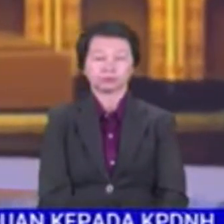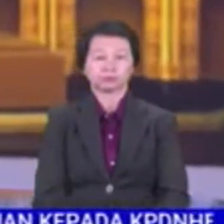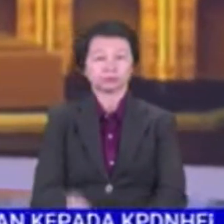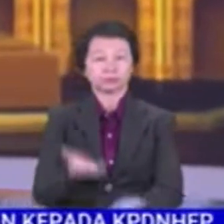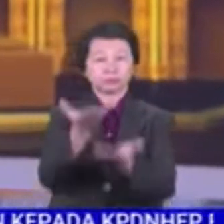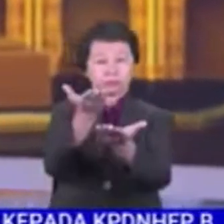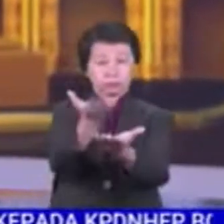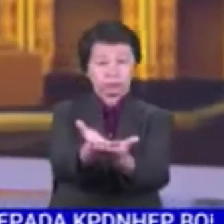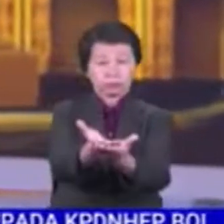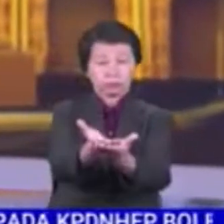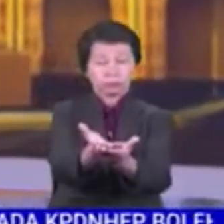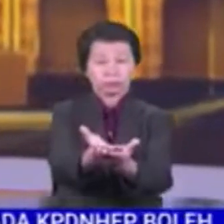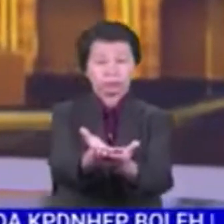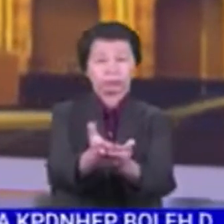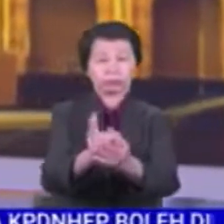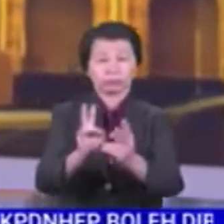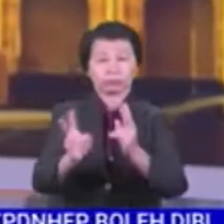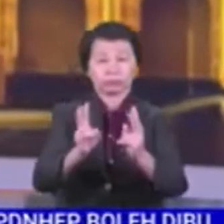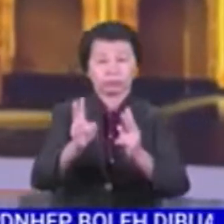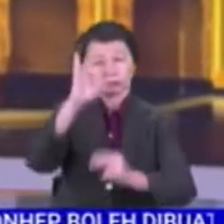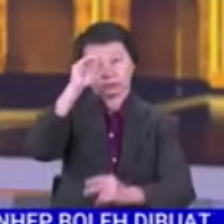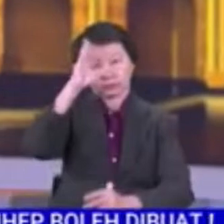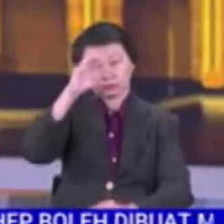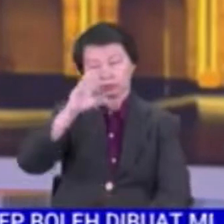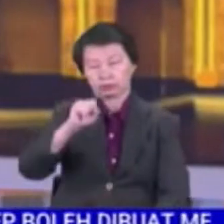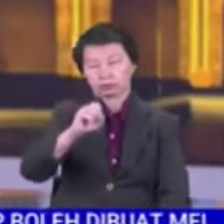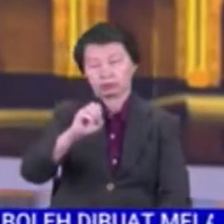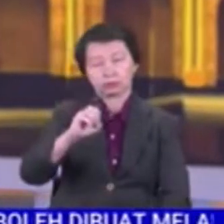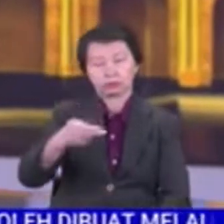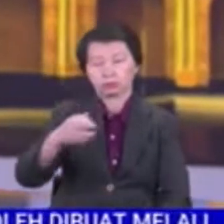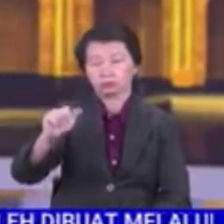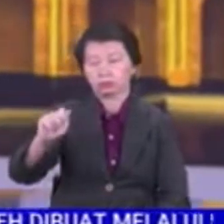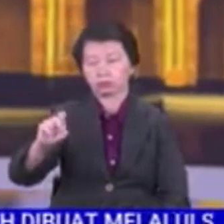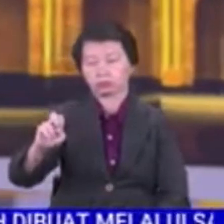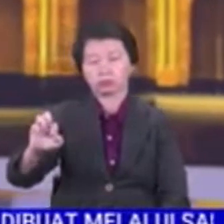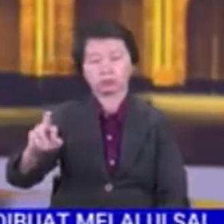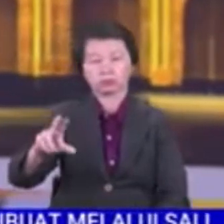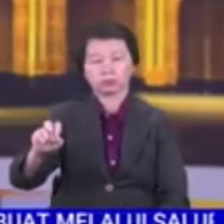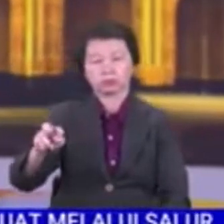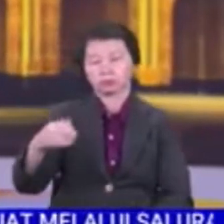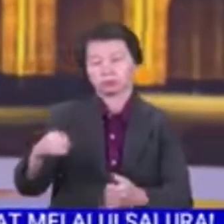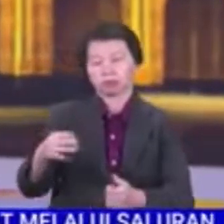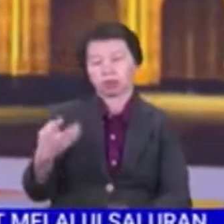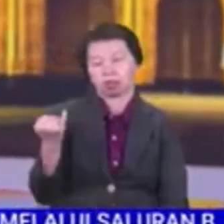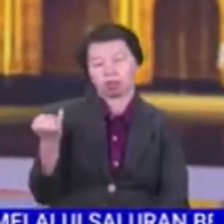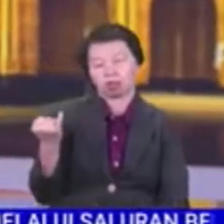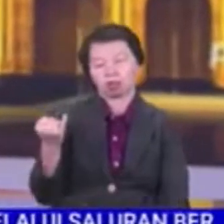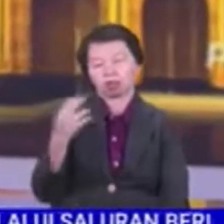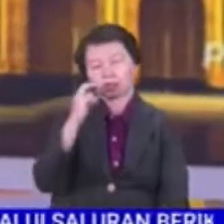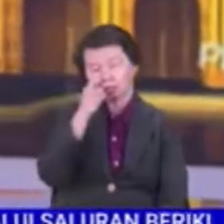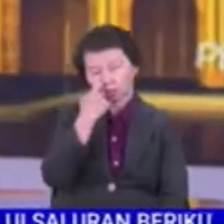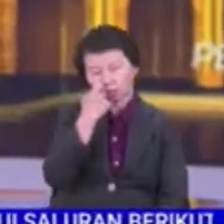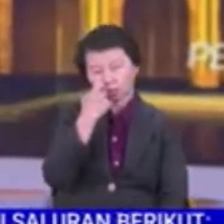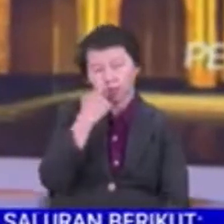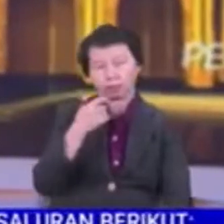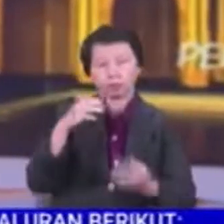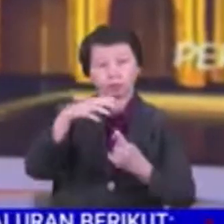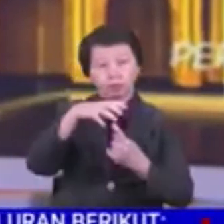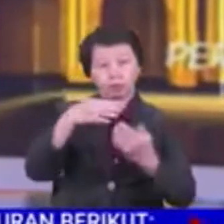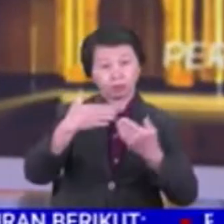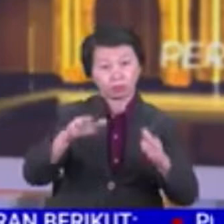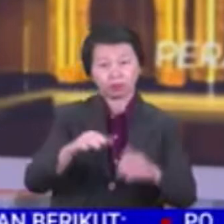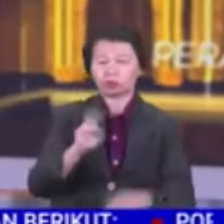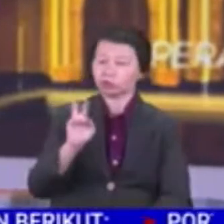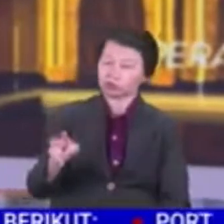cadangan untuk memisahkan bergu lelaki negara sohu erenchua susulan aksi hambar pada kejanan terbuka baru-baru ini